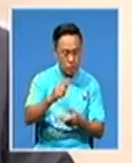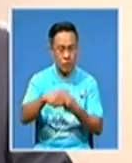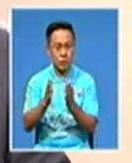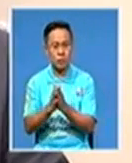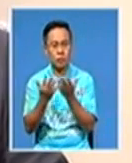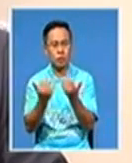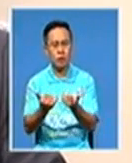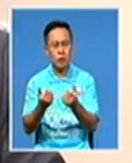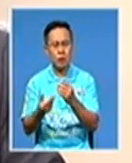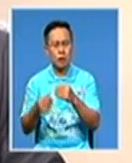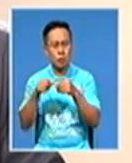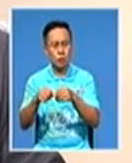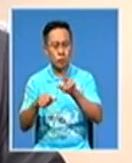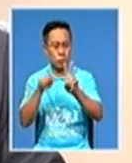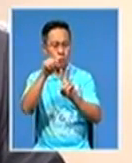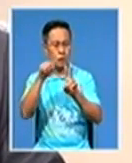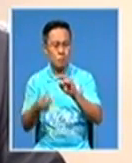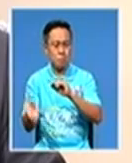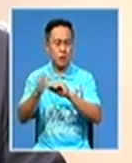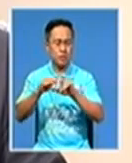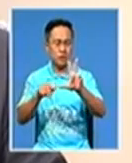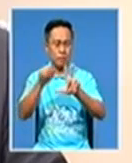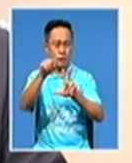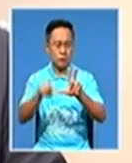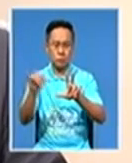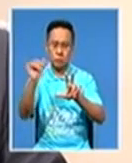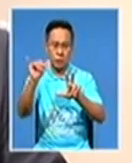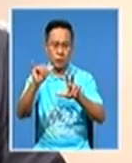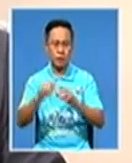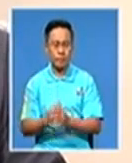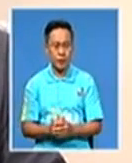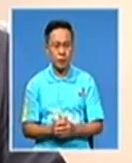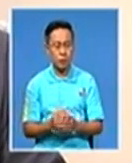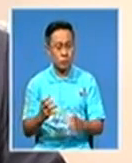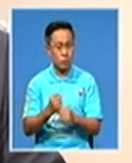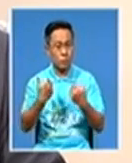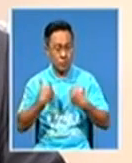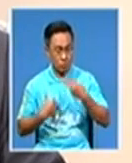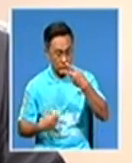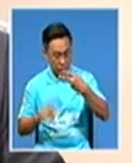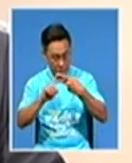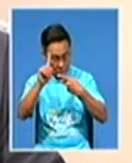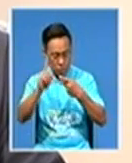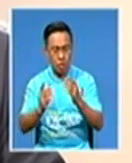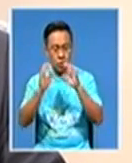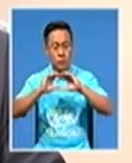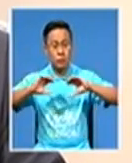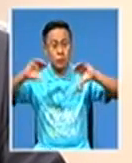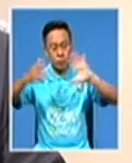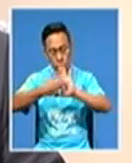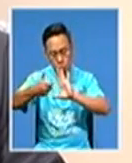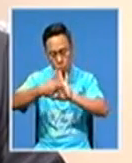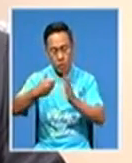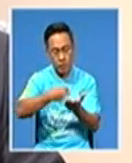ไม่มากนะยังโตประมาณ 2% กว่ายังไม่ถึง 3% ดีก็เหลืออีก2ตัวเท่านั้นนะครับคือ1การใช้จ่ายภาครัฐ